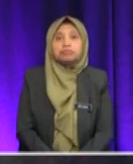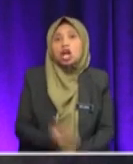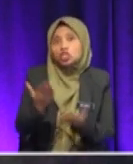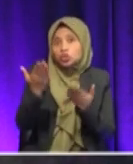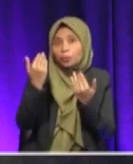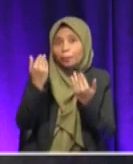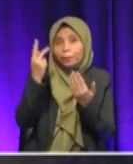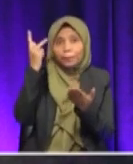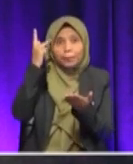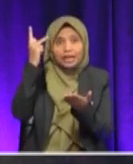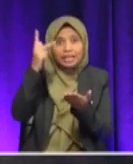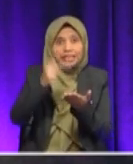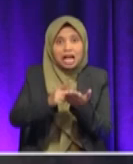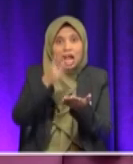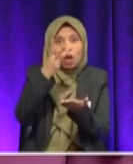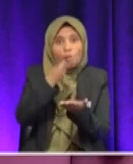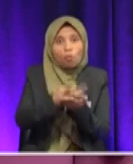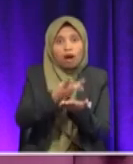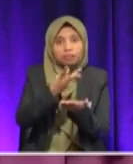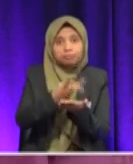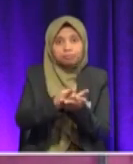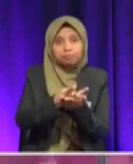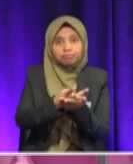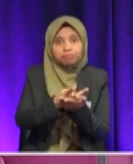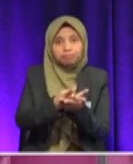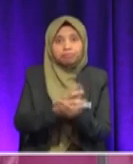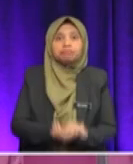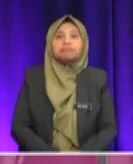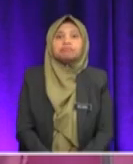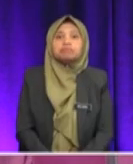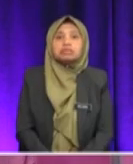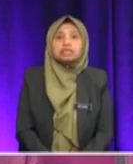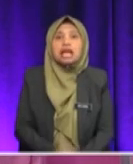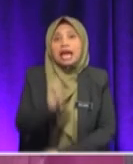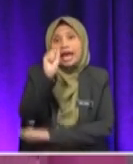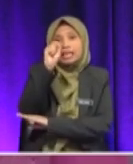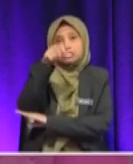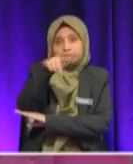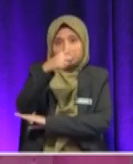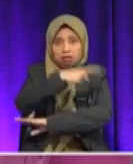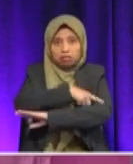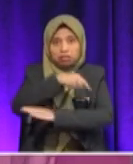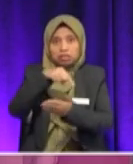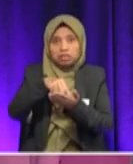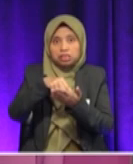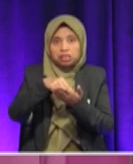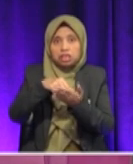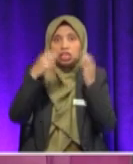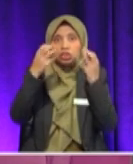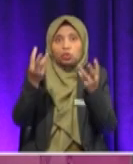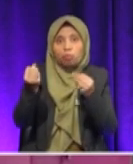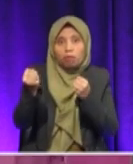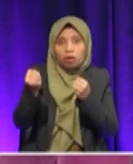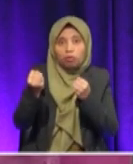Jom kenal uang hehehe oke pendek pembelajaran kita pada hari ini di mana cek guna bahwa